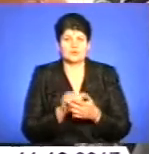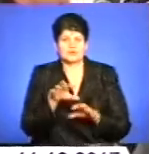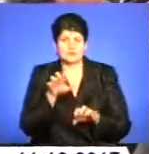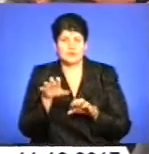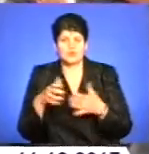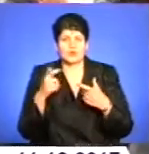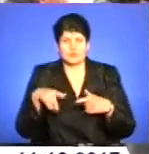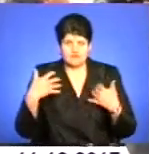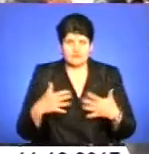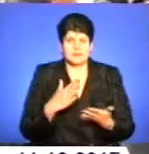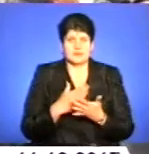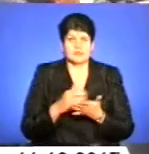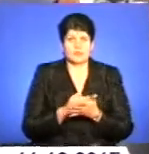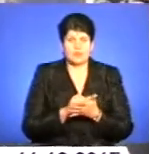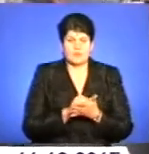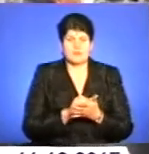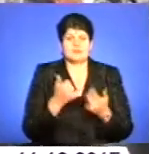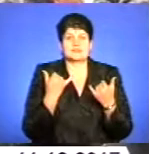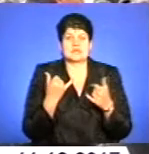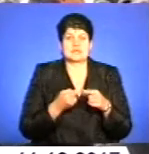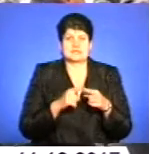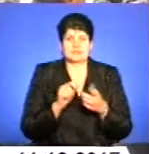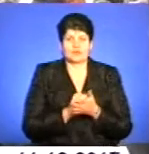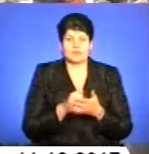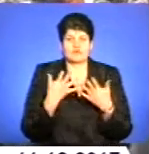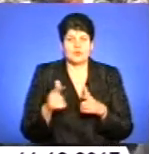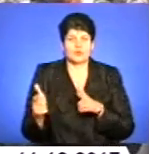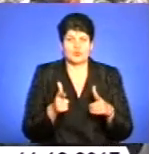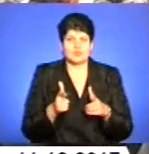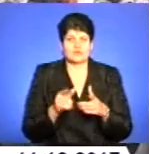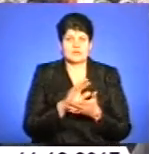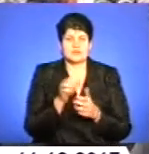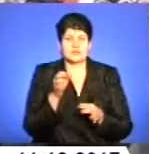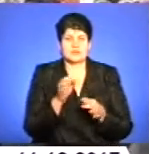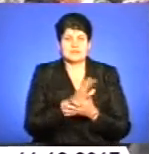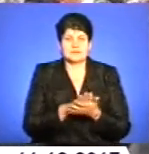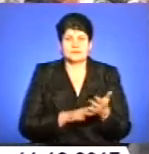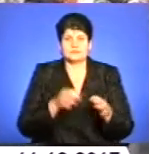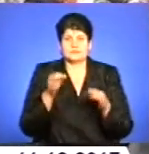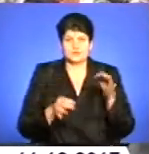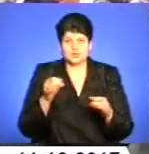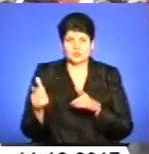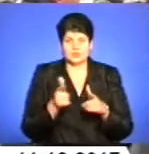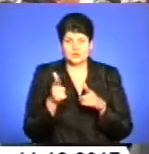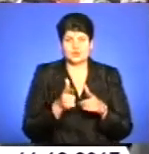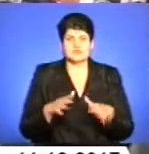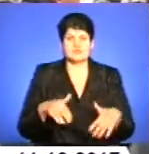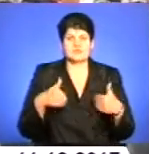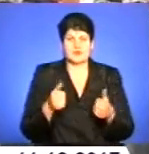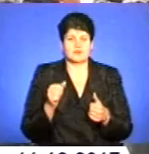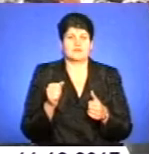люди вжимали. На основі тих документів зараз вже готовий позов до суду, мешканці знайшли собі юриста, готове звернення до Аркбудконтролю в